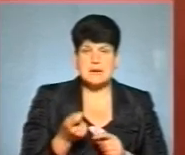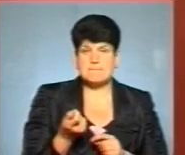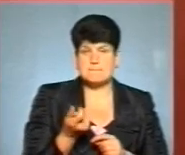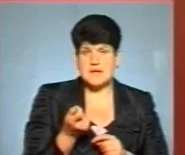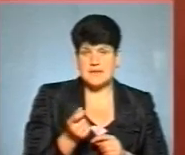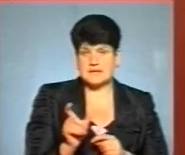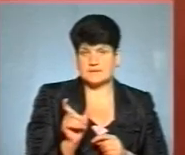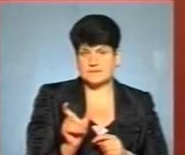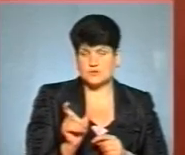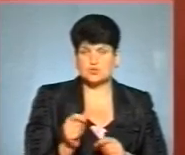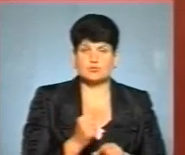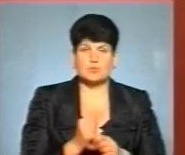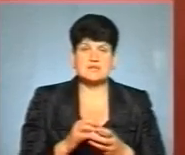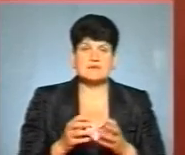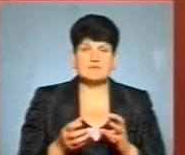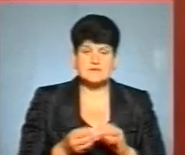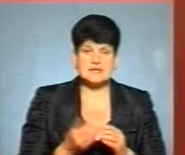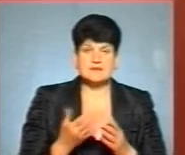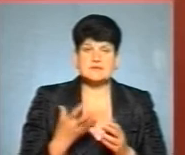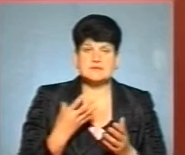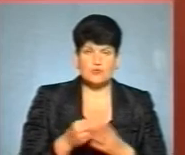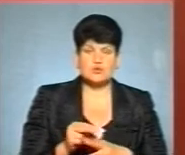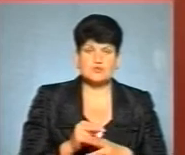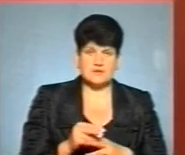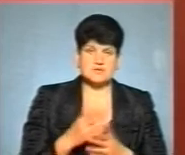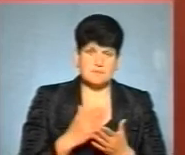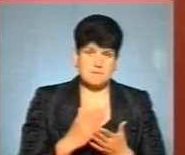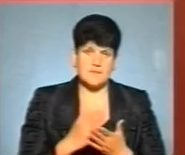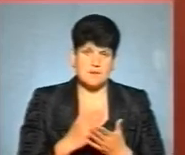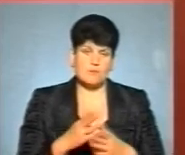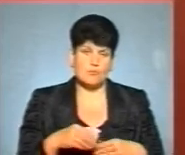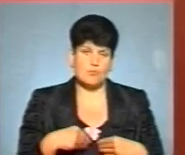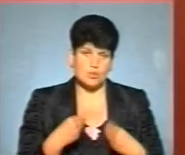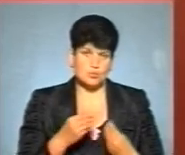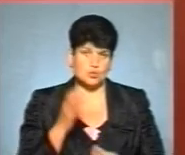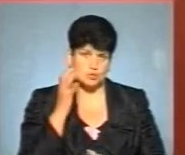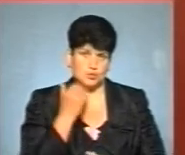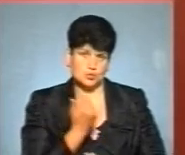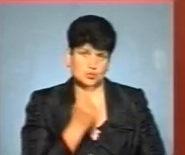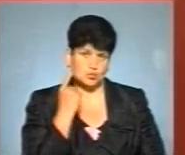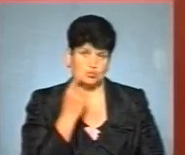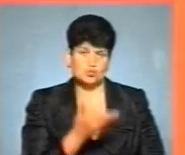аби робити якісь певні конкретні висновки. Однак він свої зауваження все ж таки має, тому пропоную зараз послухати його думку.